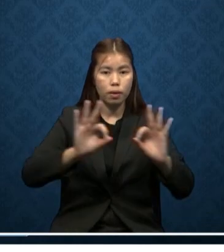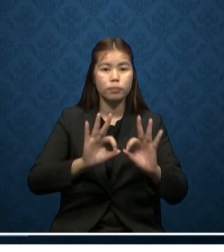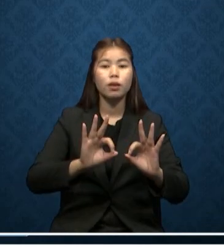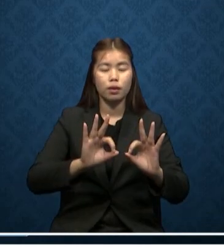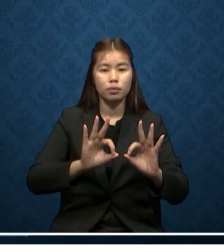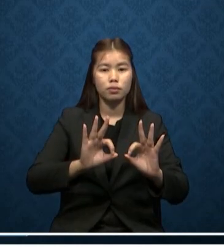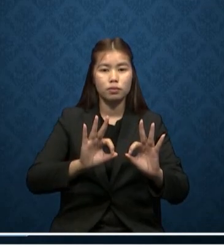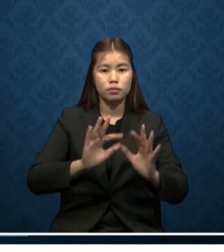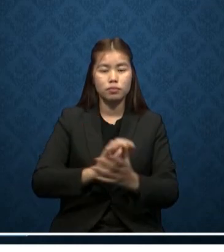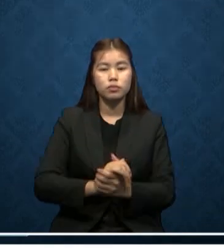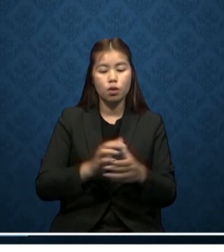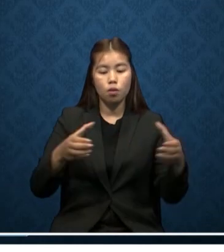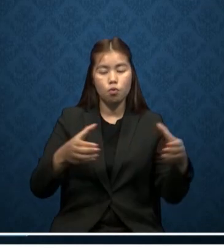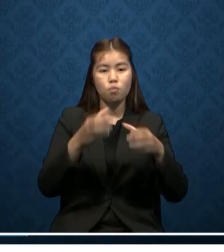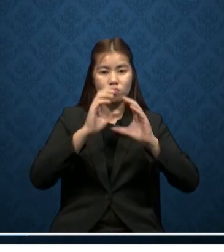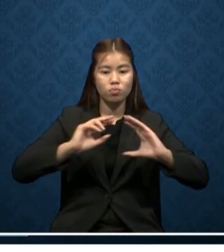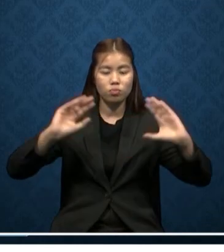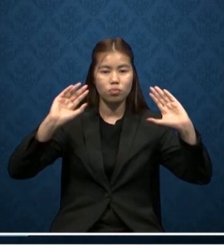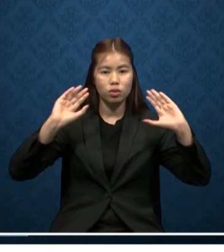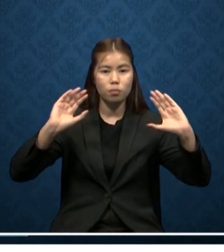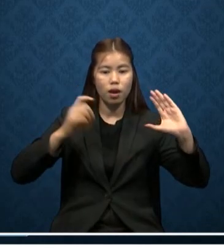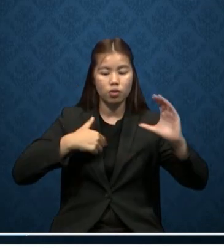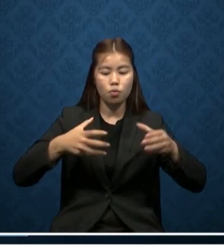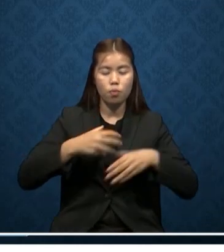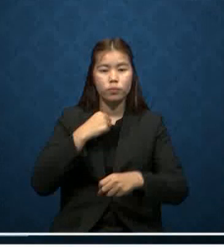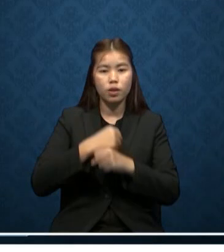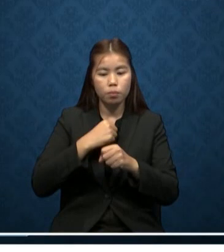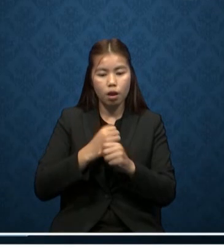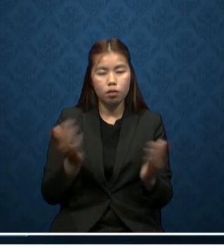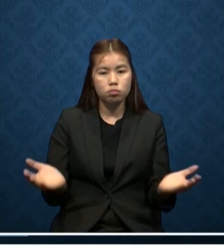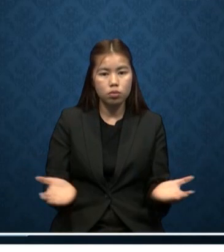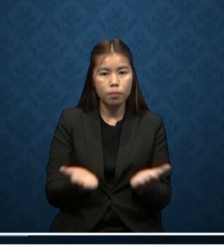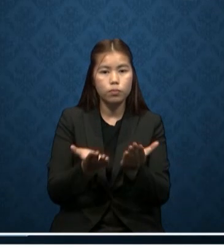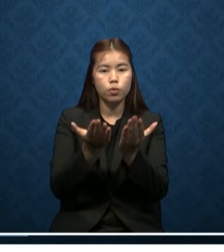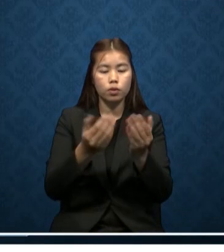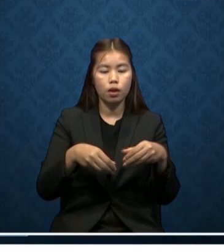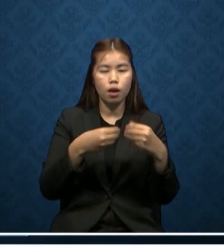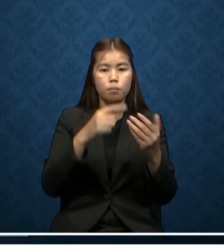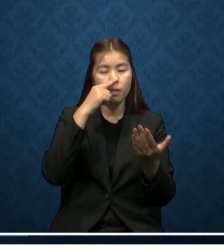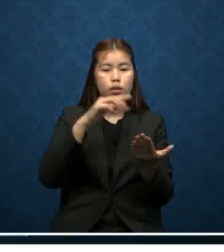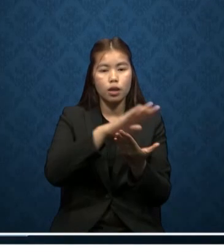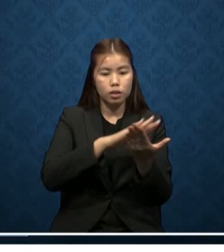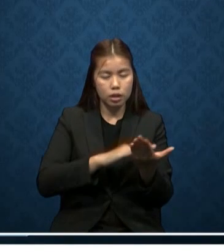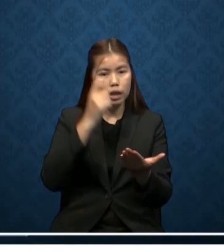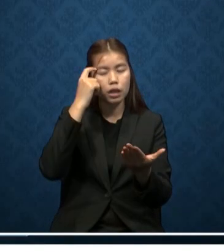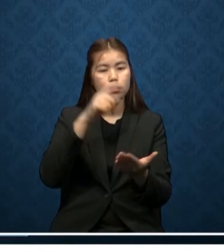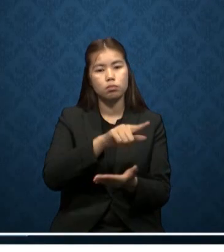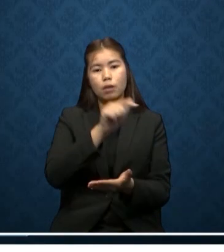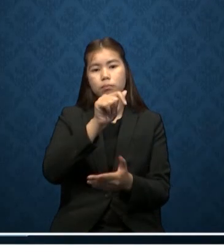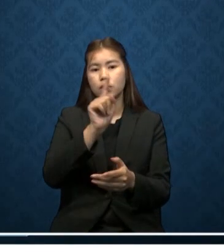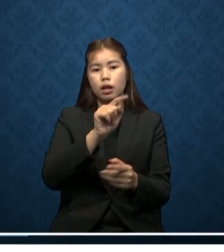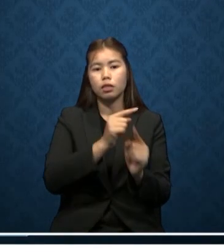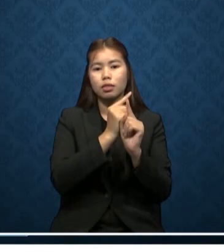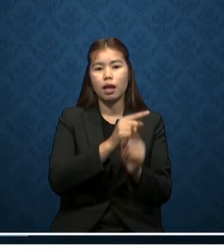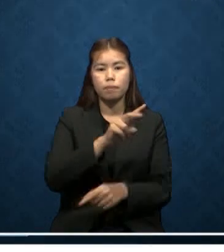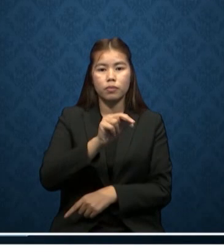ของรัฐบาลพฤติกรรมการขับเคลื่อนการทำงานของประเทศนี้เนี่ยจะยึดหลักนิติธรรมนะ